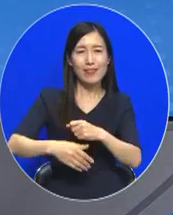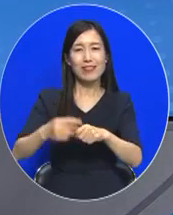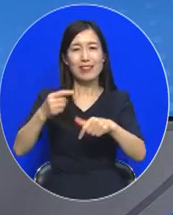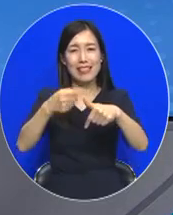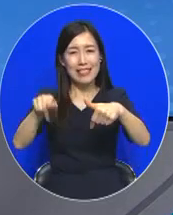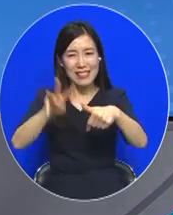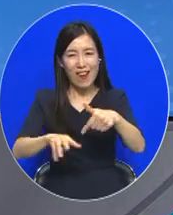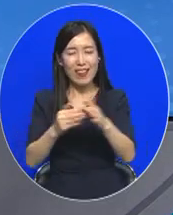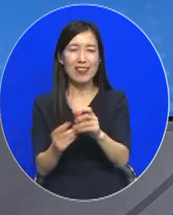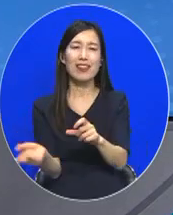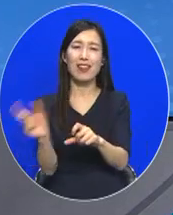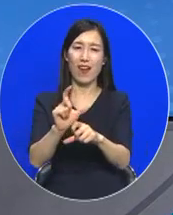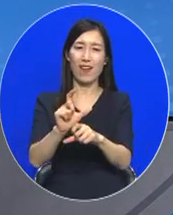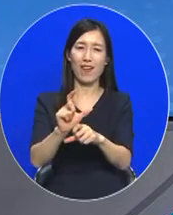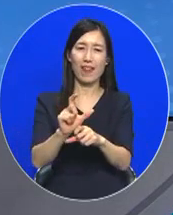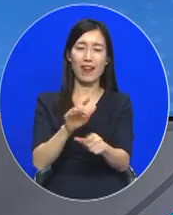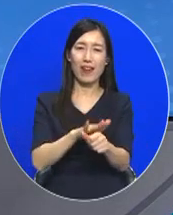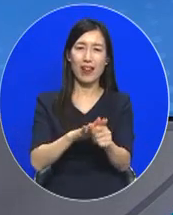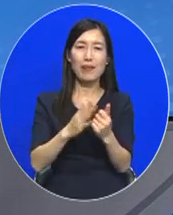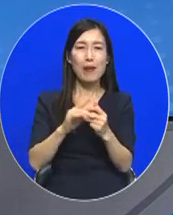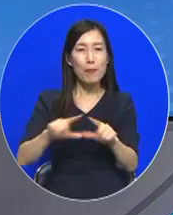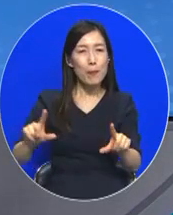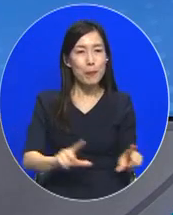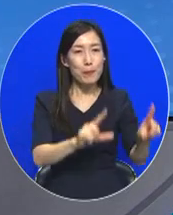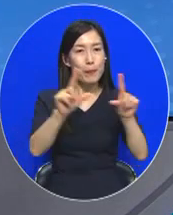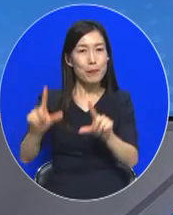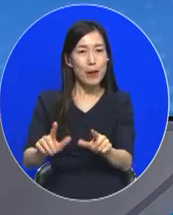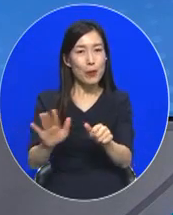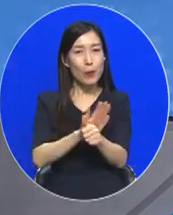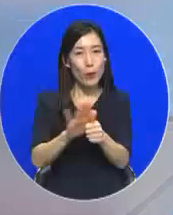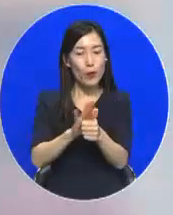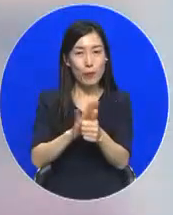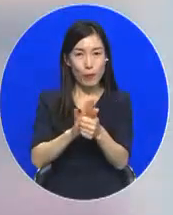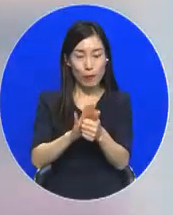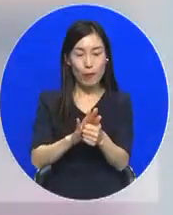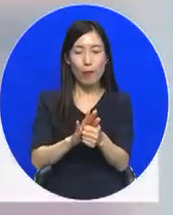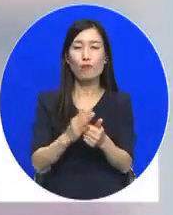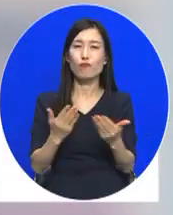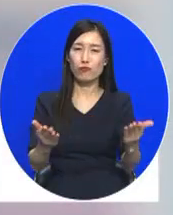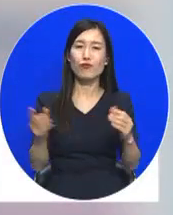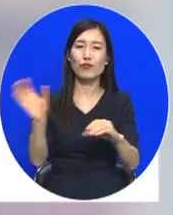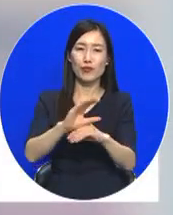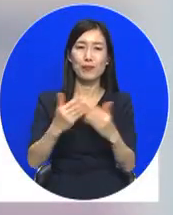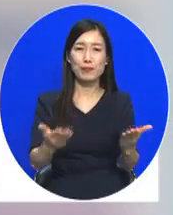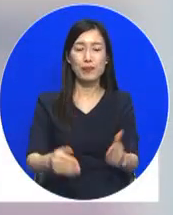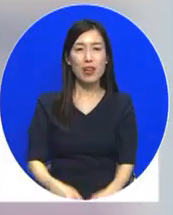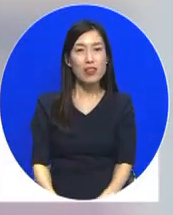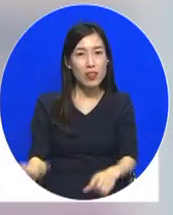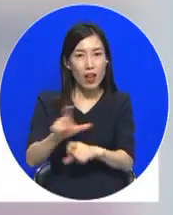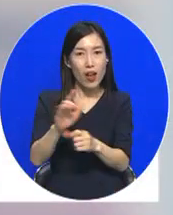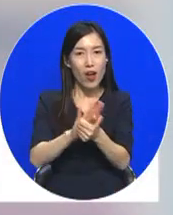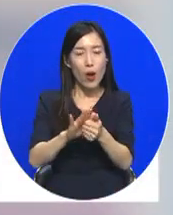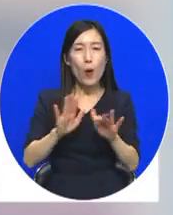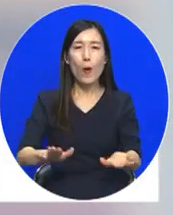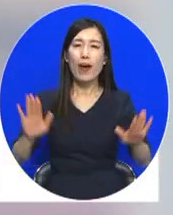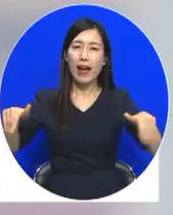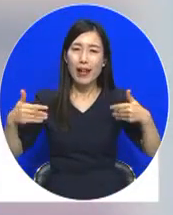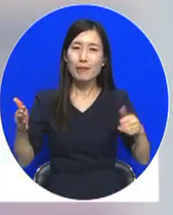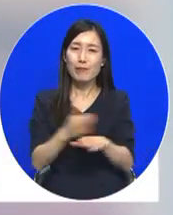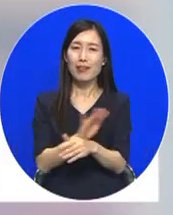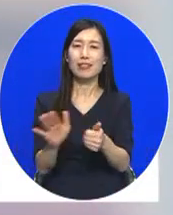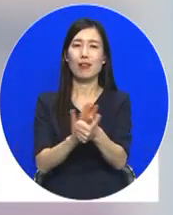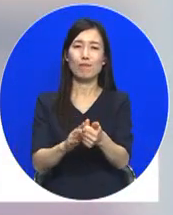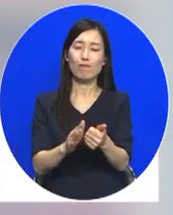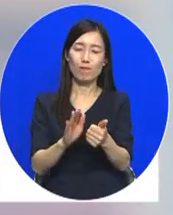14개 시군구에 대해서도 일상 돌봄 서비스를 제공하게 됐습니다. 추가된 지역은 올해 하반기 중에 서비스를